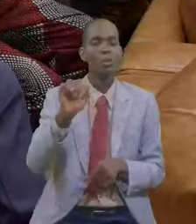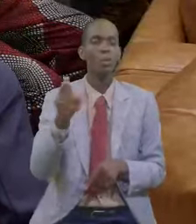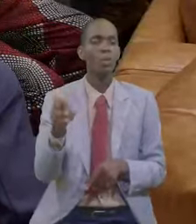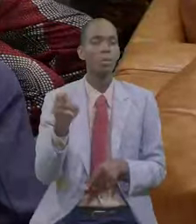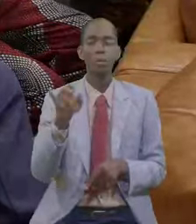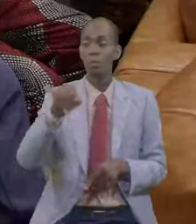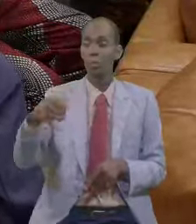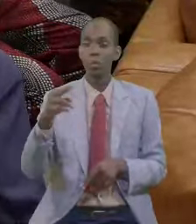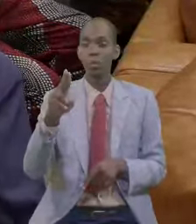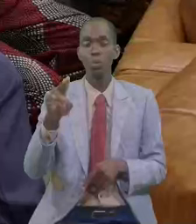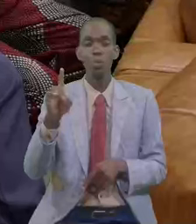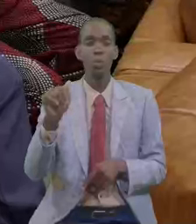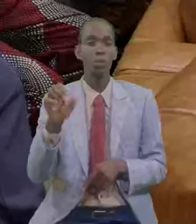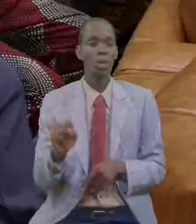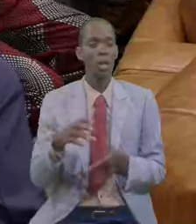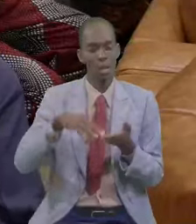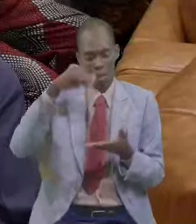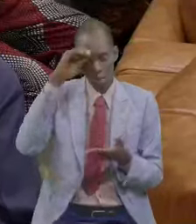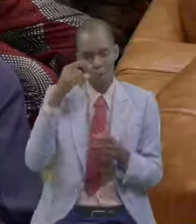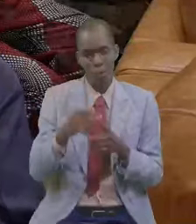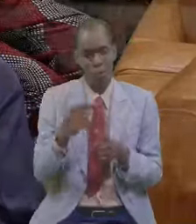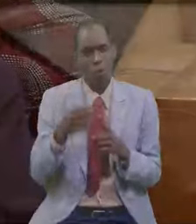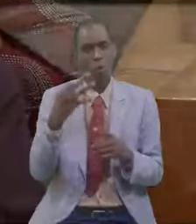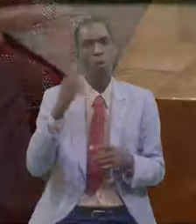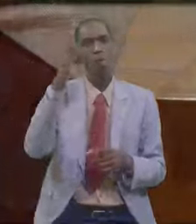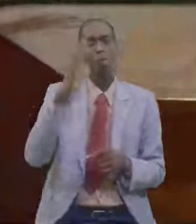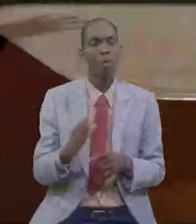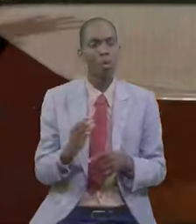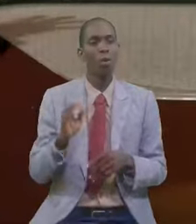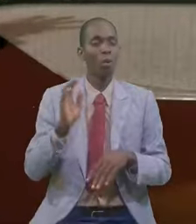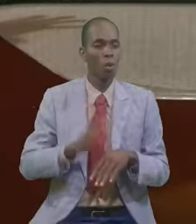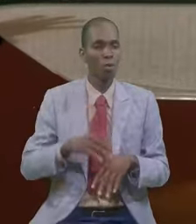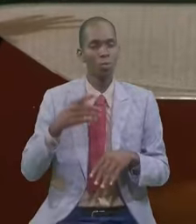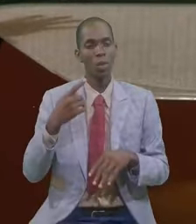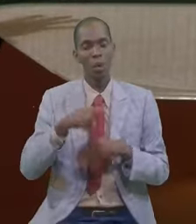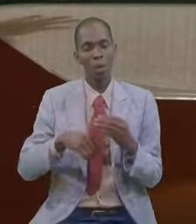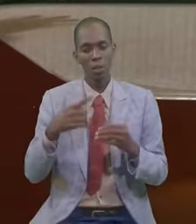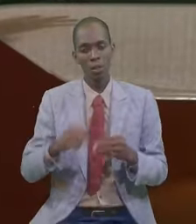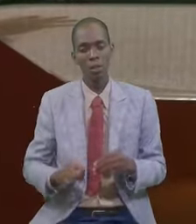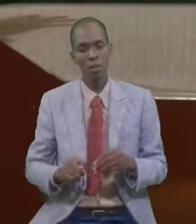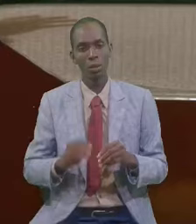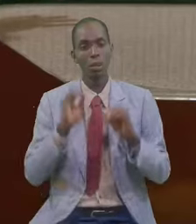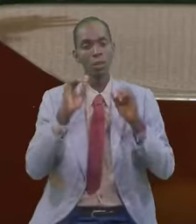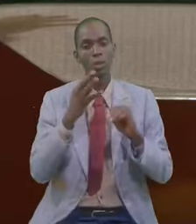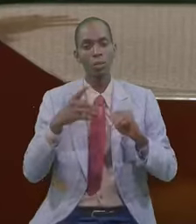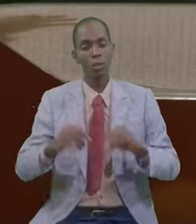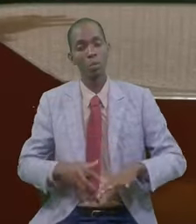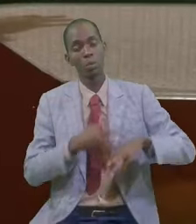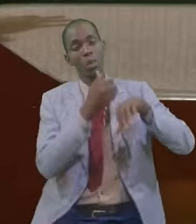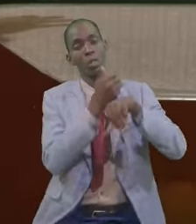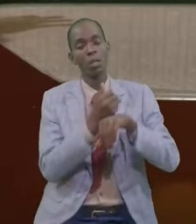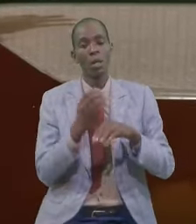a écouté tout le sermon sur la montagne, il a écouté tout ce que Jésus a dit, il a